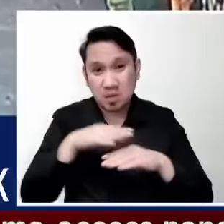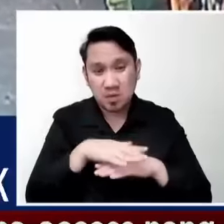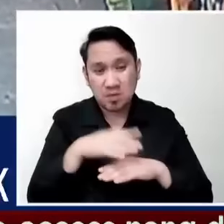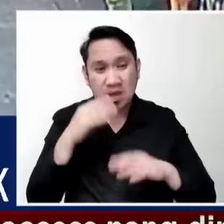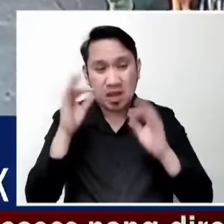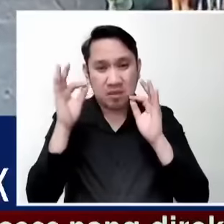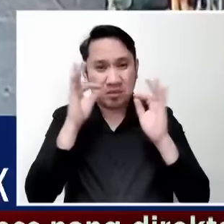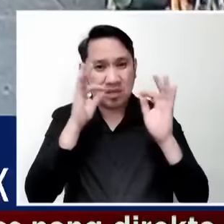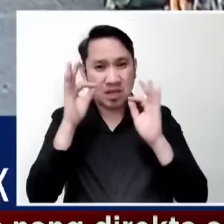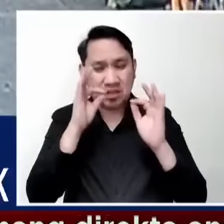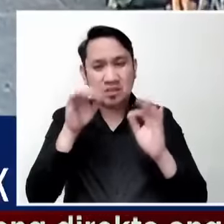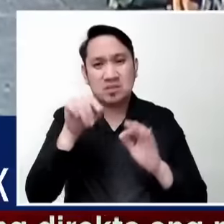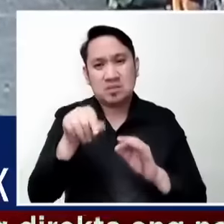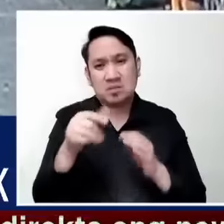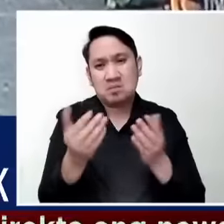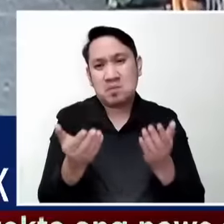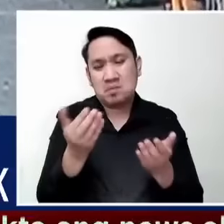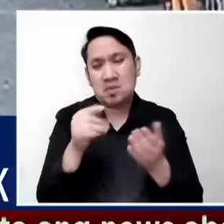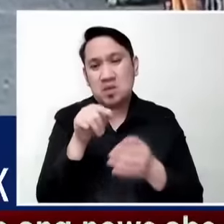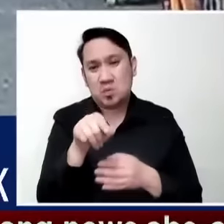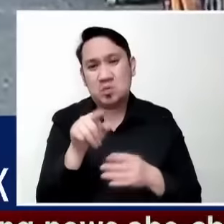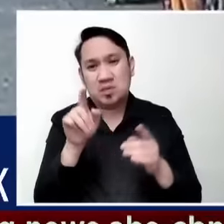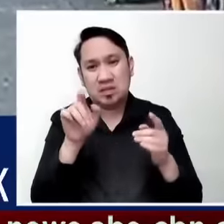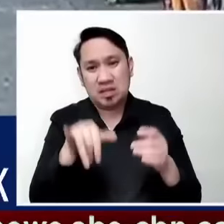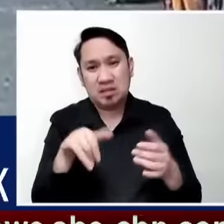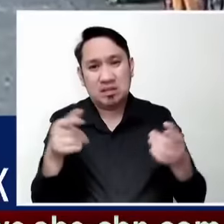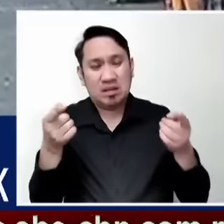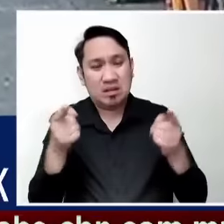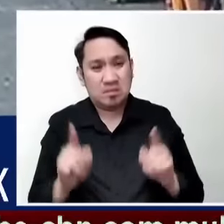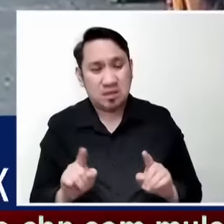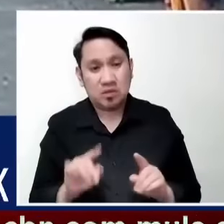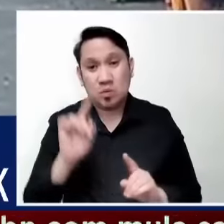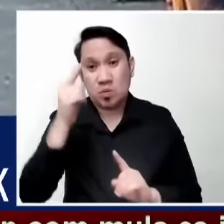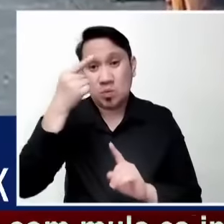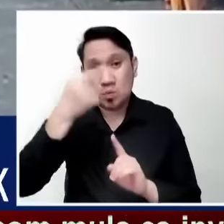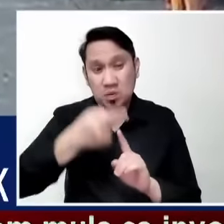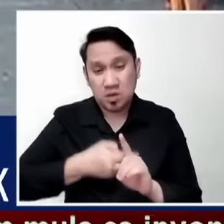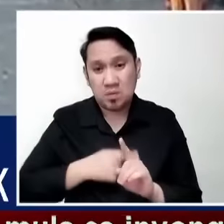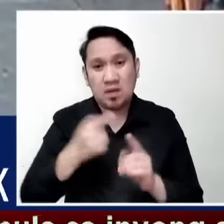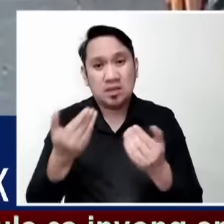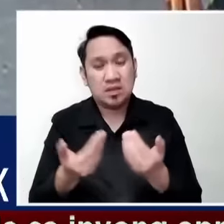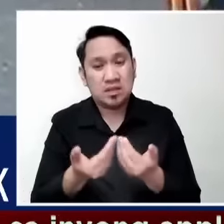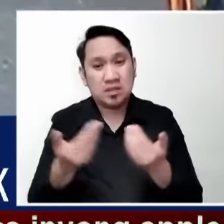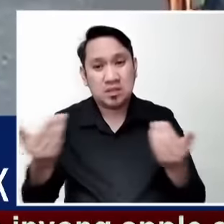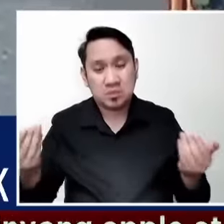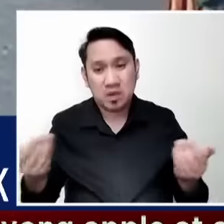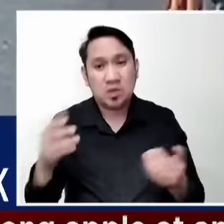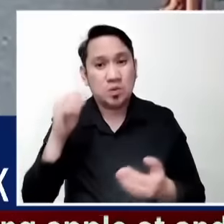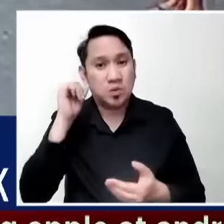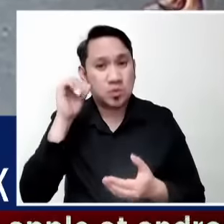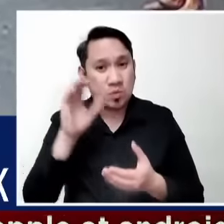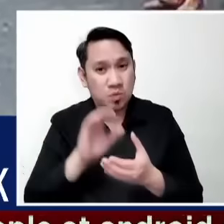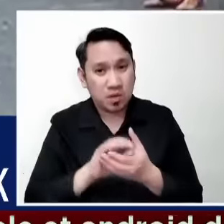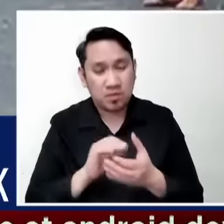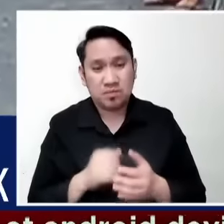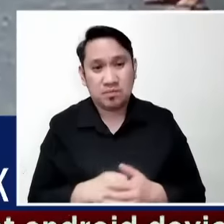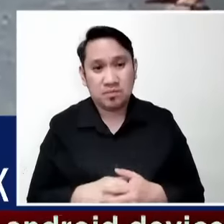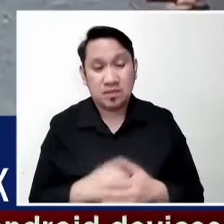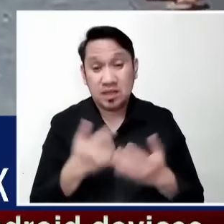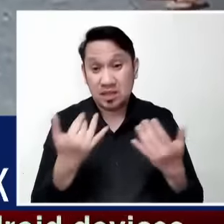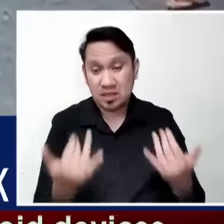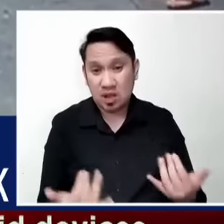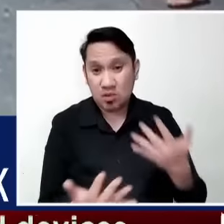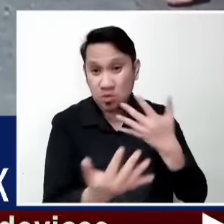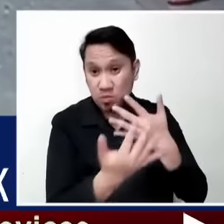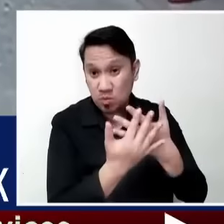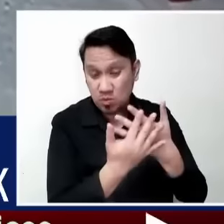dahilan kung bakit nag-amok ang lalaki. Isang buwan na umano siyang hiwalay sa kanyang asawa. Nasa kustodiya na ng Taguig Police